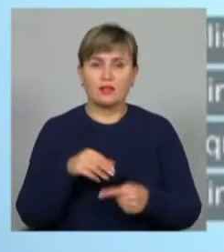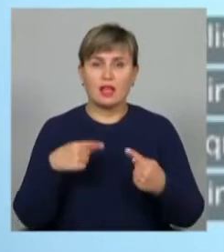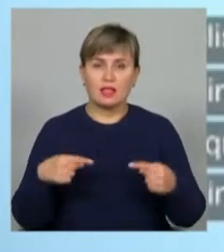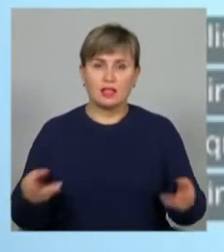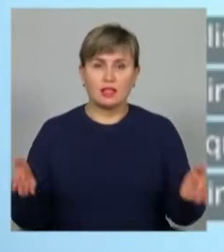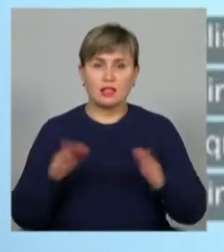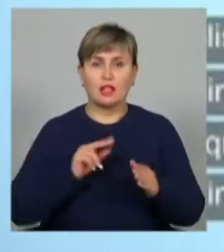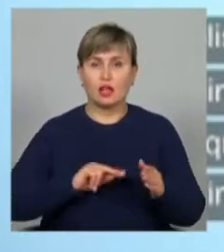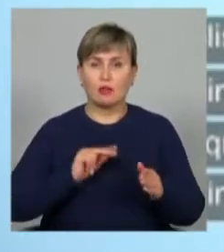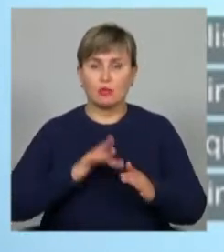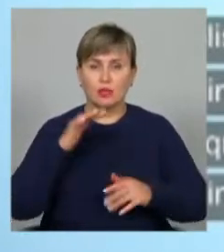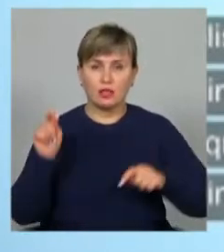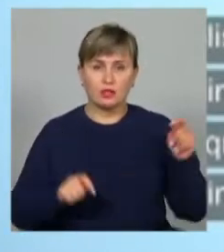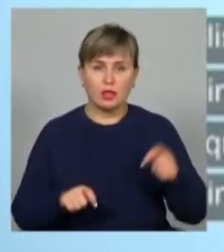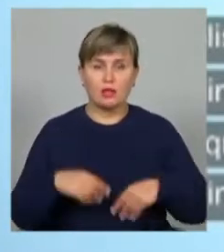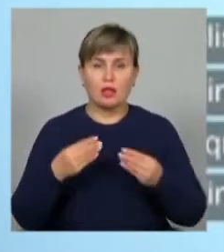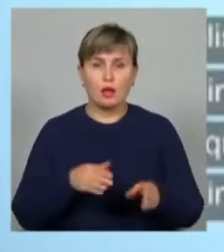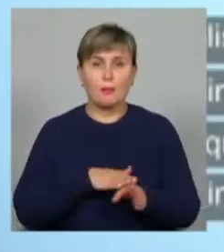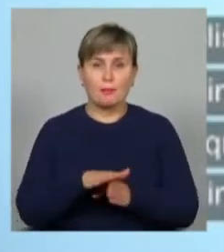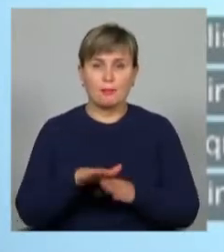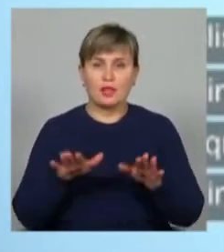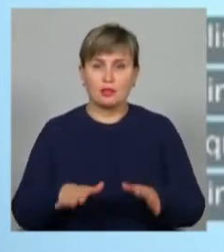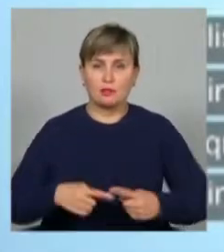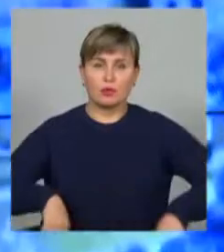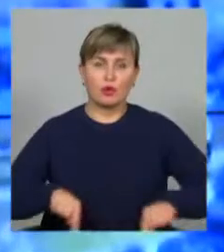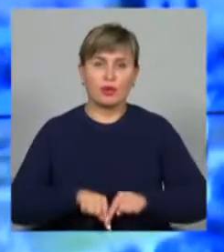для иностранцев выдаются местными исполнительными органами.